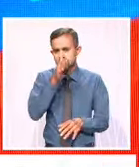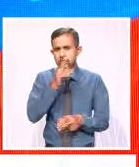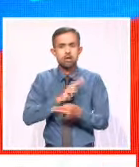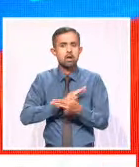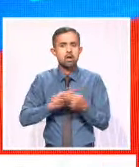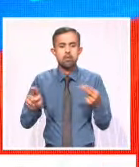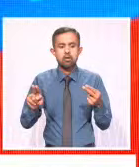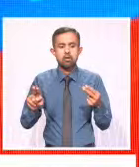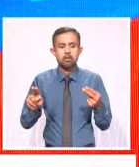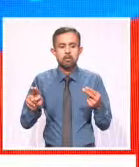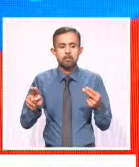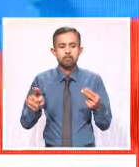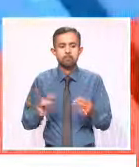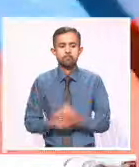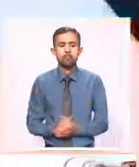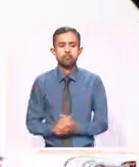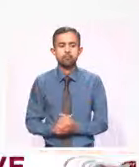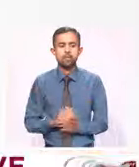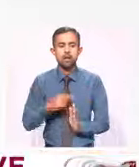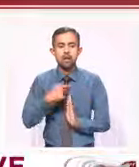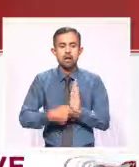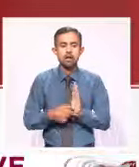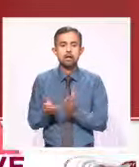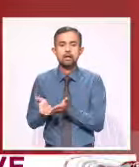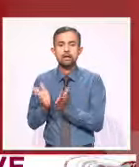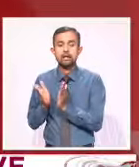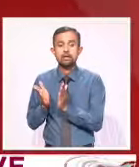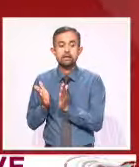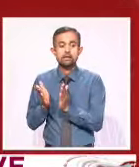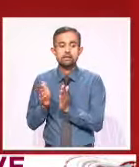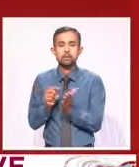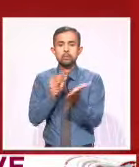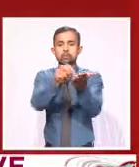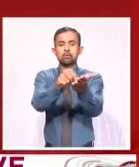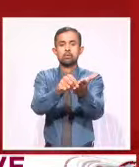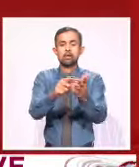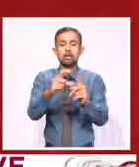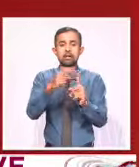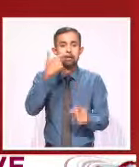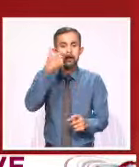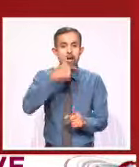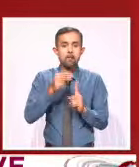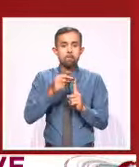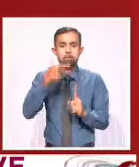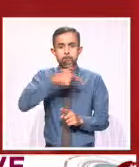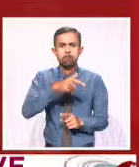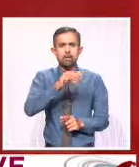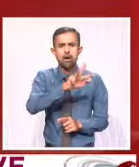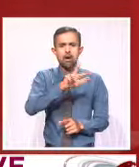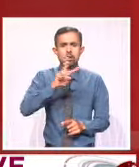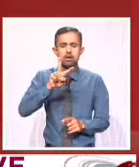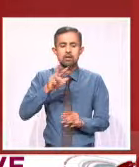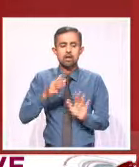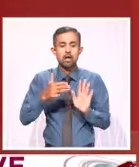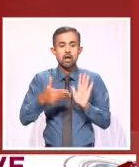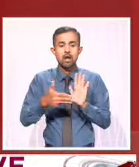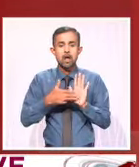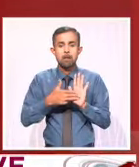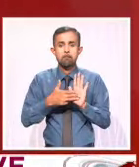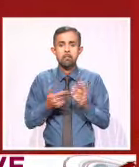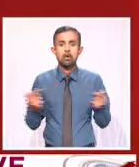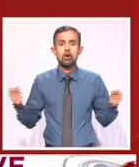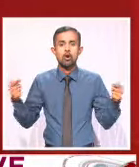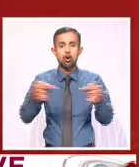නොරැවටෙන ලෙසයි. ලංකා ඉන්දියානු තෙල් සමාගමෙන් ඇනවුම් කරන ලද ඩීසල් සහ පෙට්‍රල් අණු දෙකරගත් MT4 පව